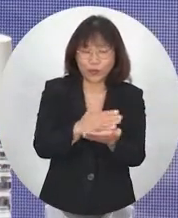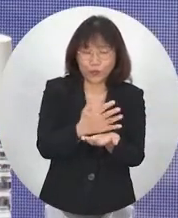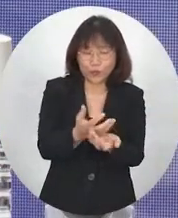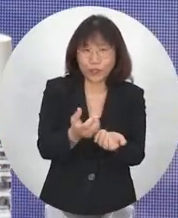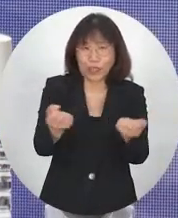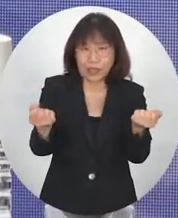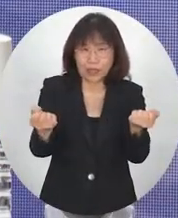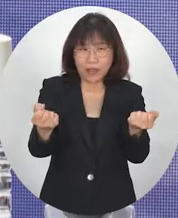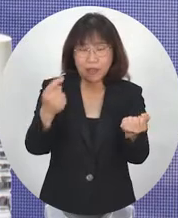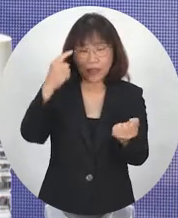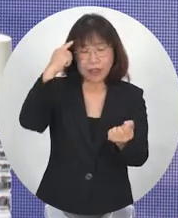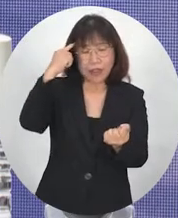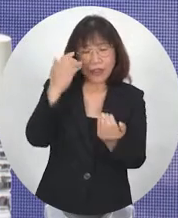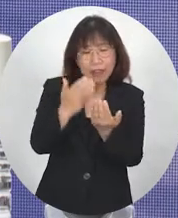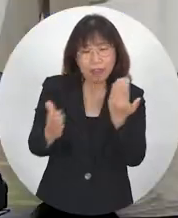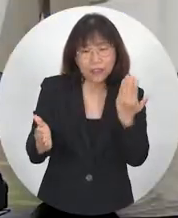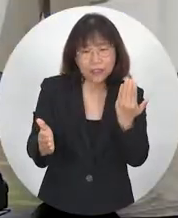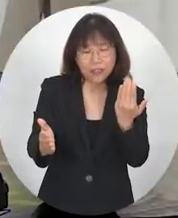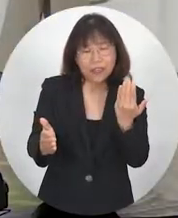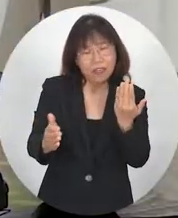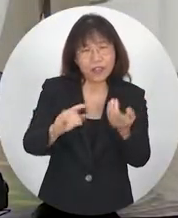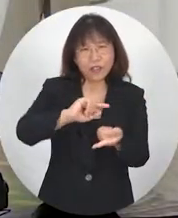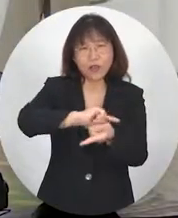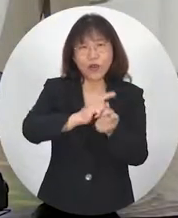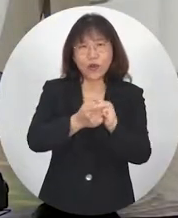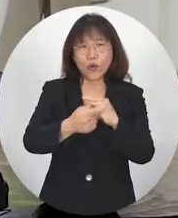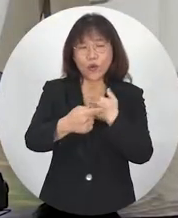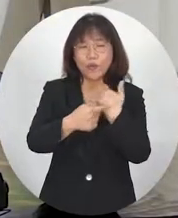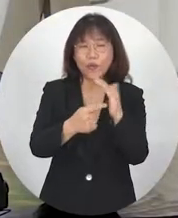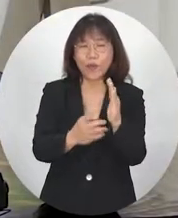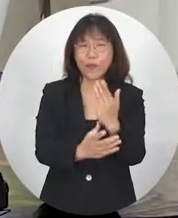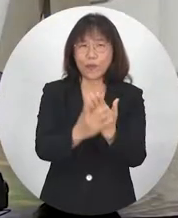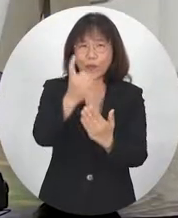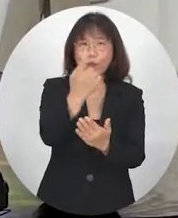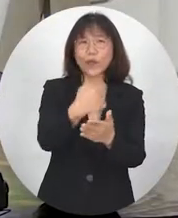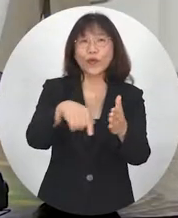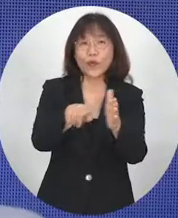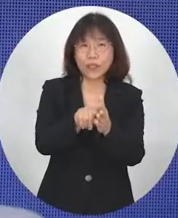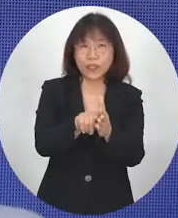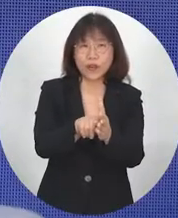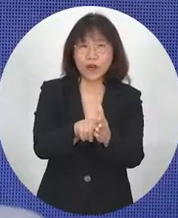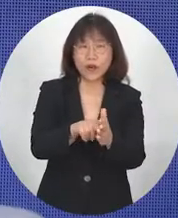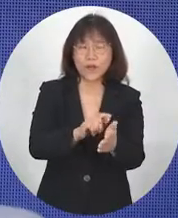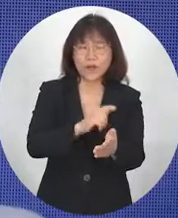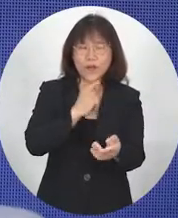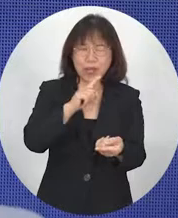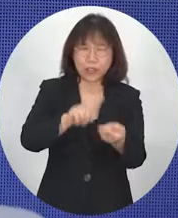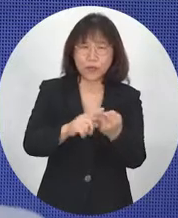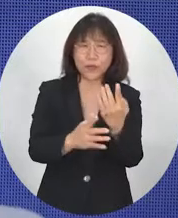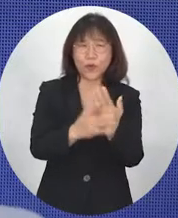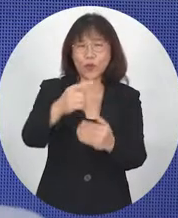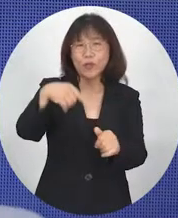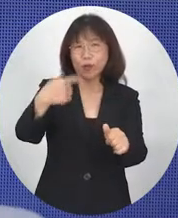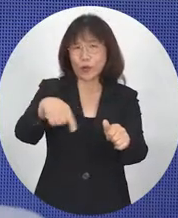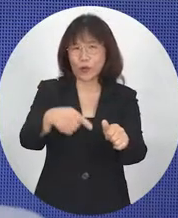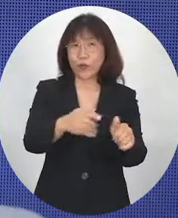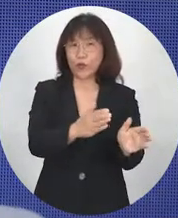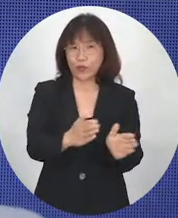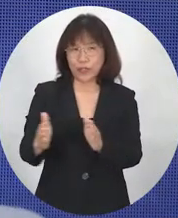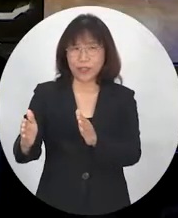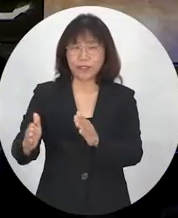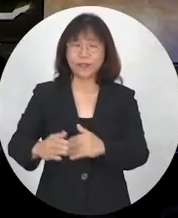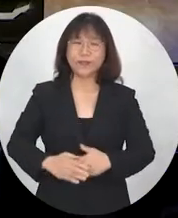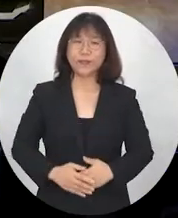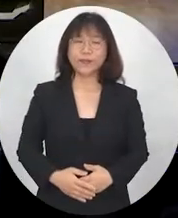세월로 인한 이질감 극복과 평화통일 필요성에 대한 공감대 조성을 위해 지역 세대별 맞춤형 통일 교육을